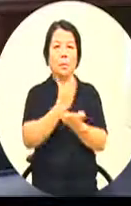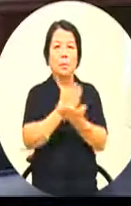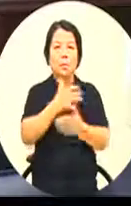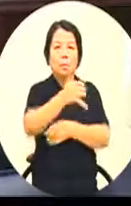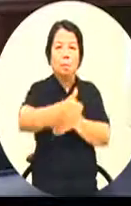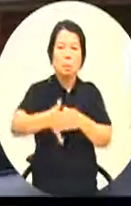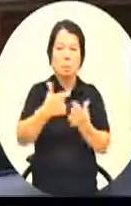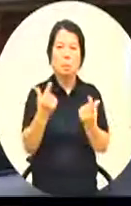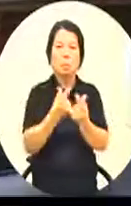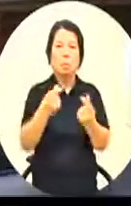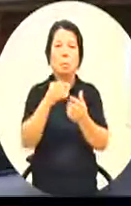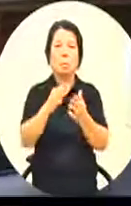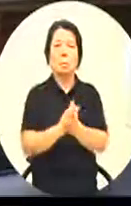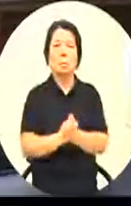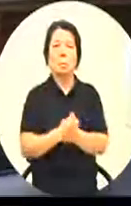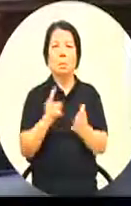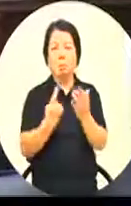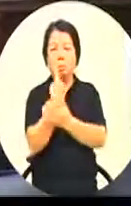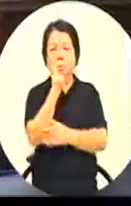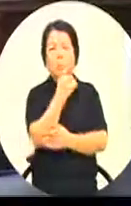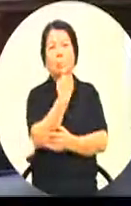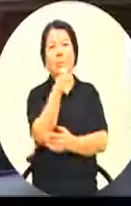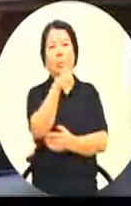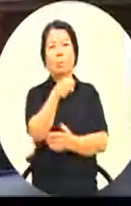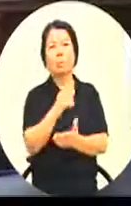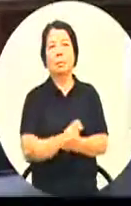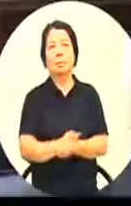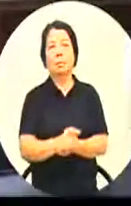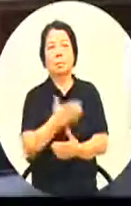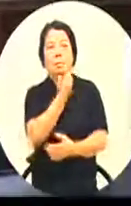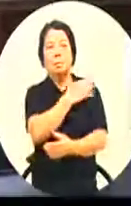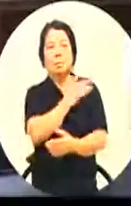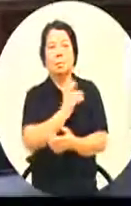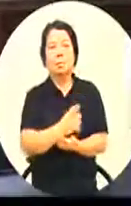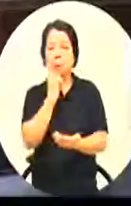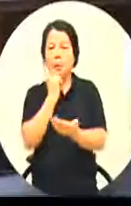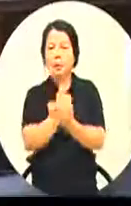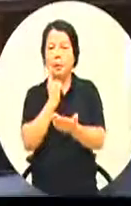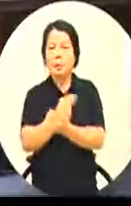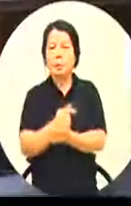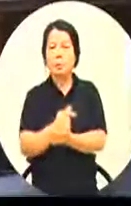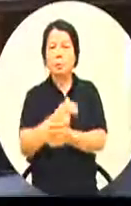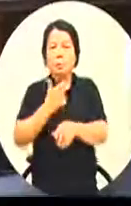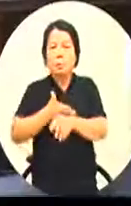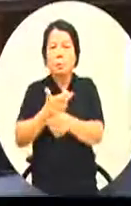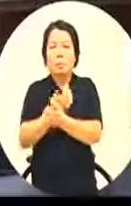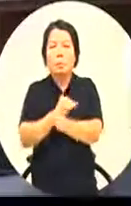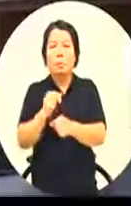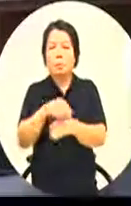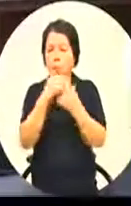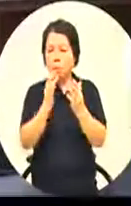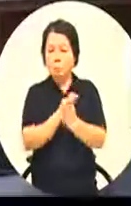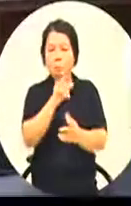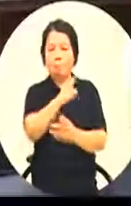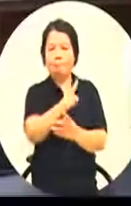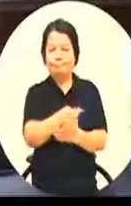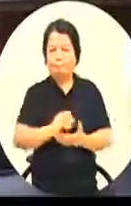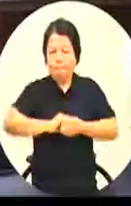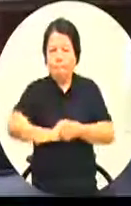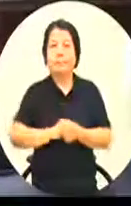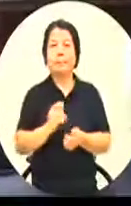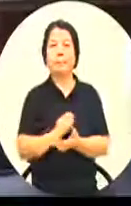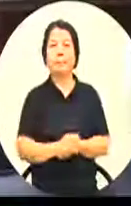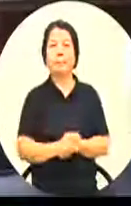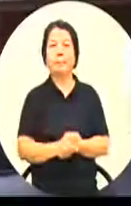好像高雄市只有他一个，不管每次的考试都有他，都